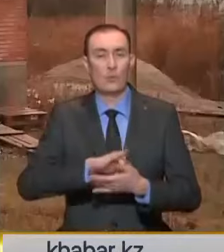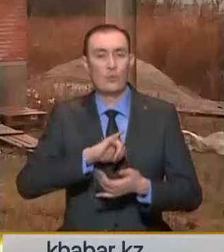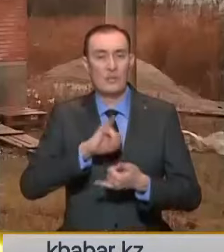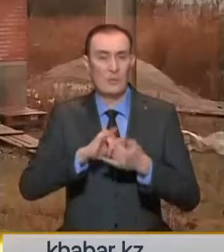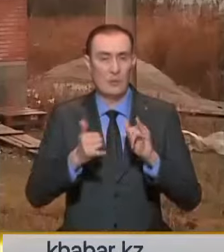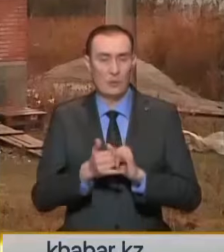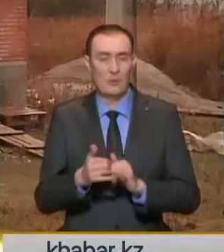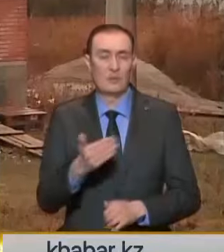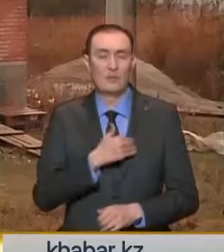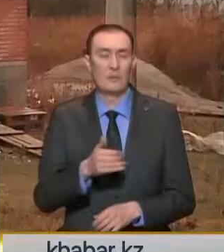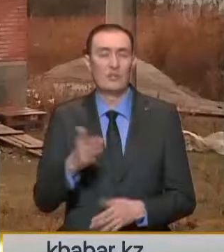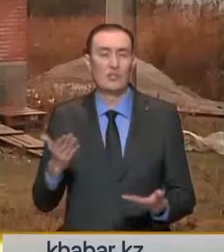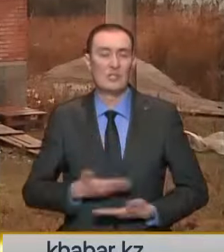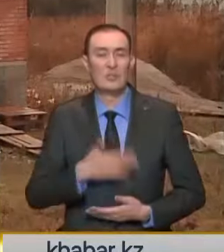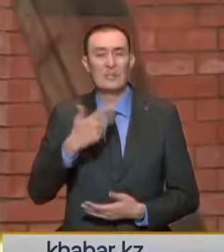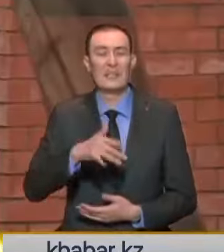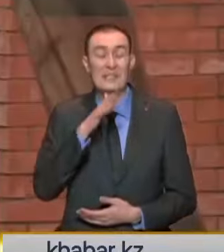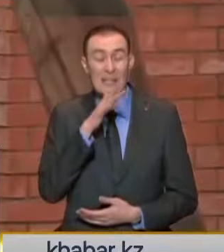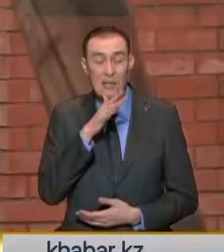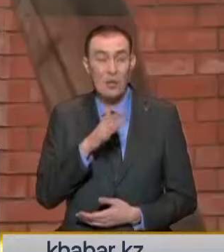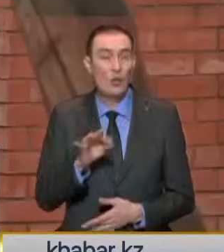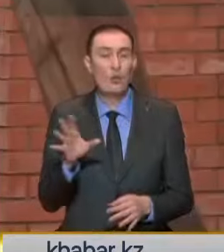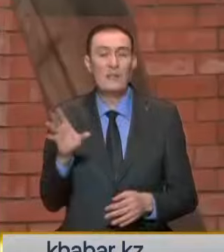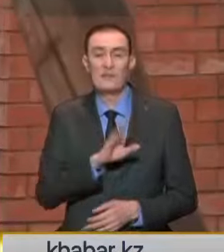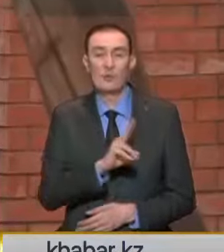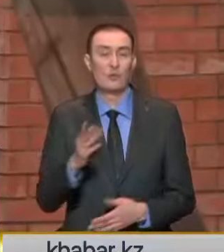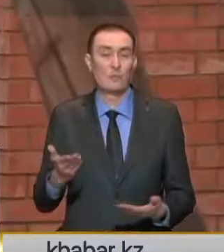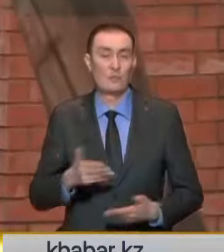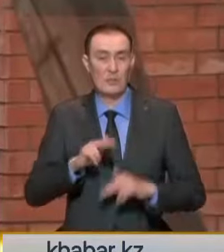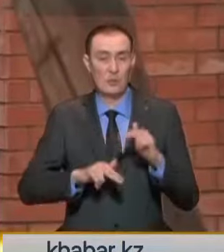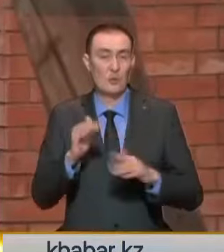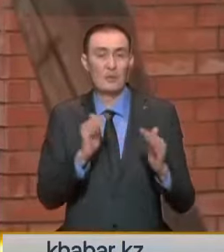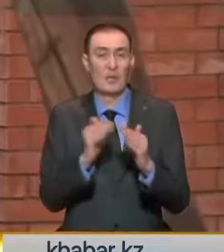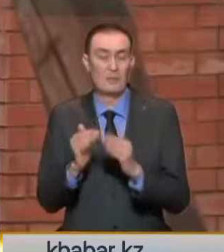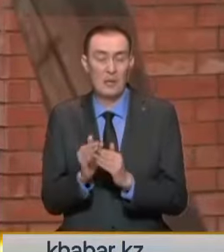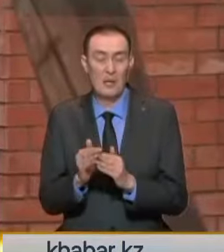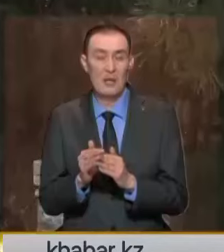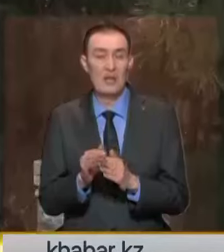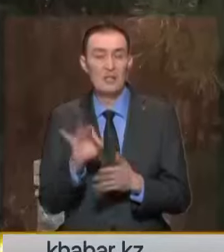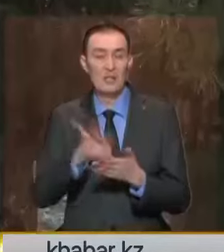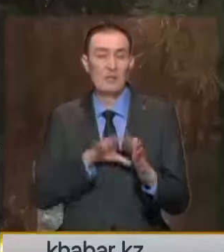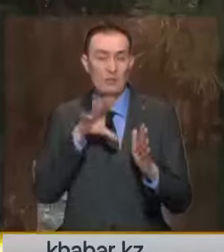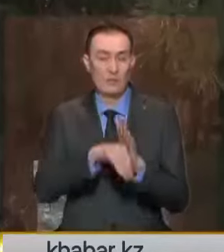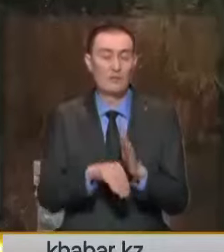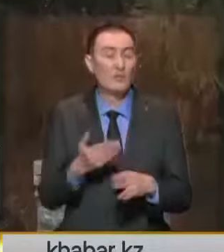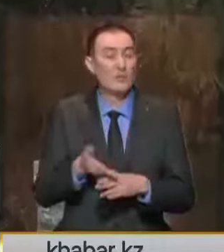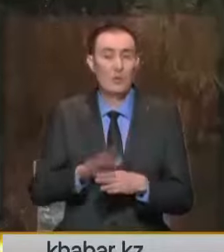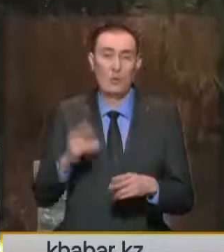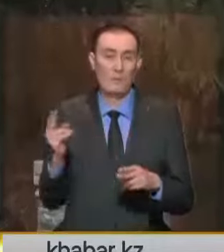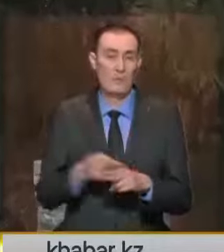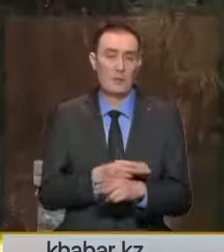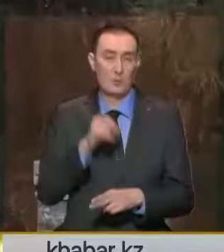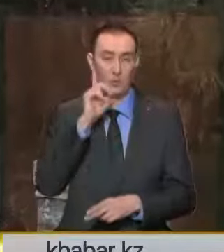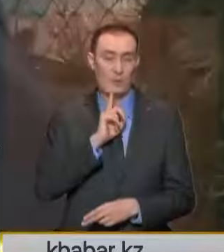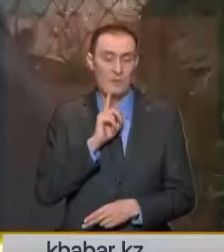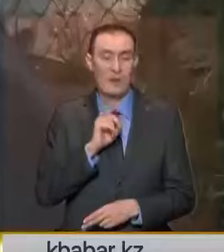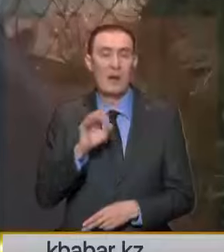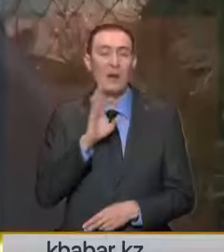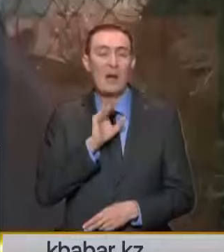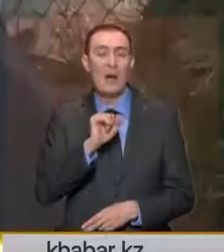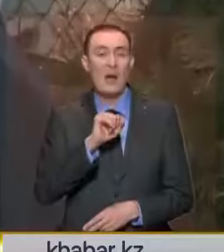люди пытаются обжить уже больше 30 лет. Правда, не все, кто построил здесь дома, решились в них заехать. Тяжело без благ цивилизации.